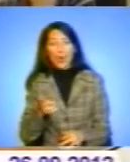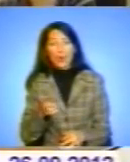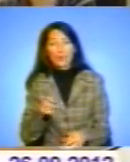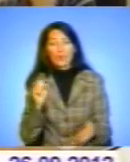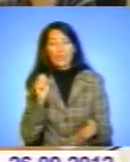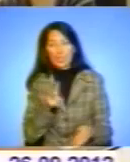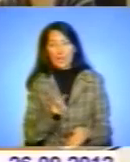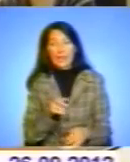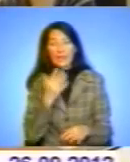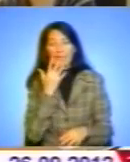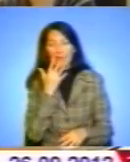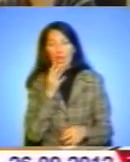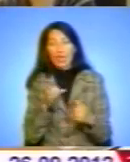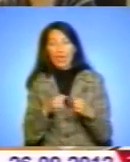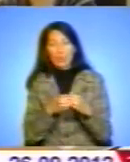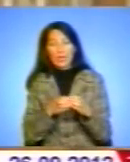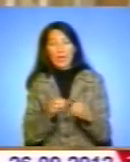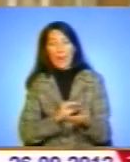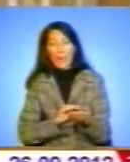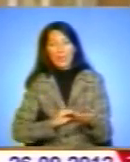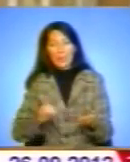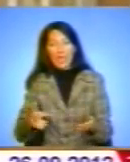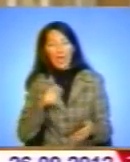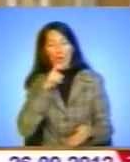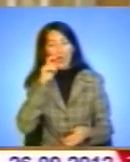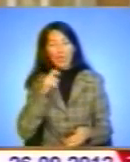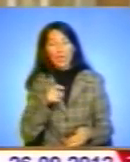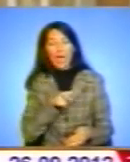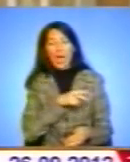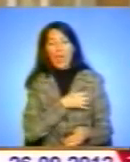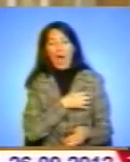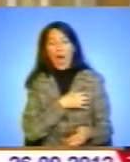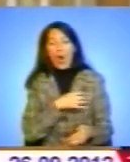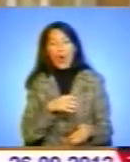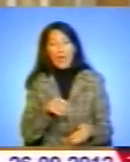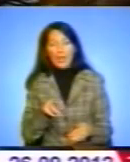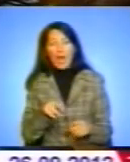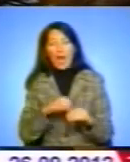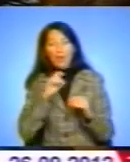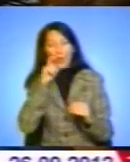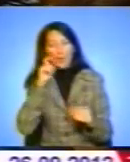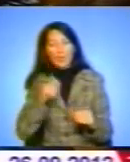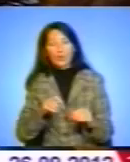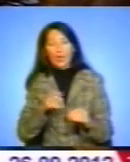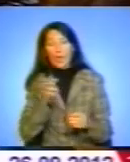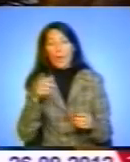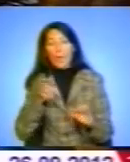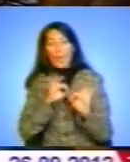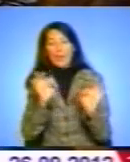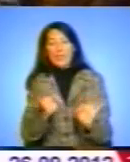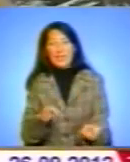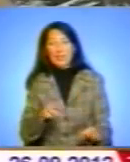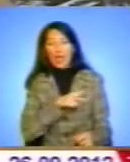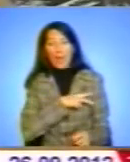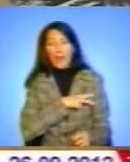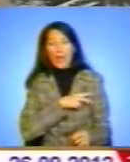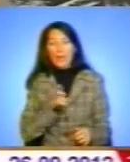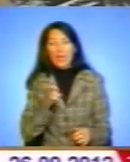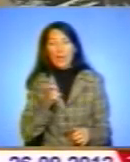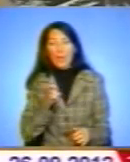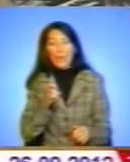Член Національної спілки письменників України, лауреат Всеукраїнської літературно-мистецької та громадсько-політичної премії імені братів Богдана та